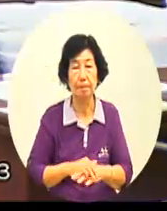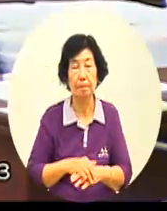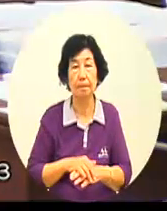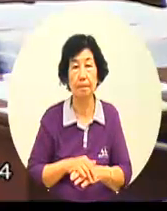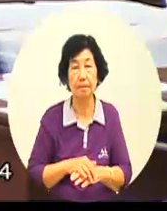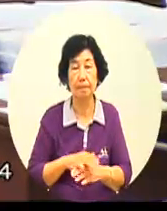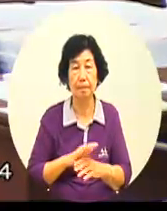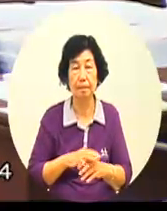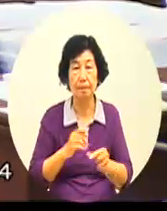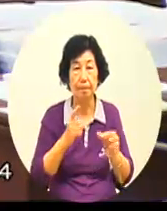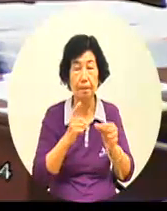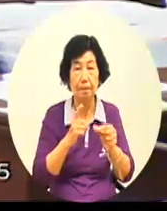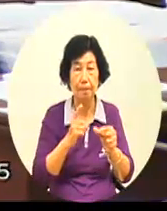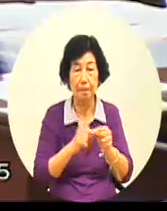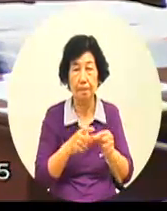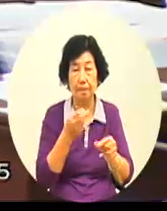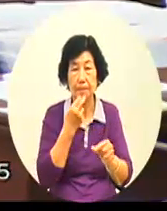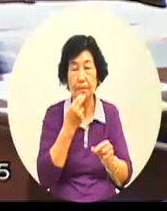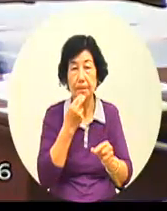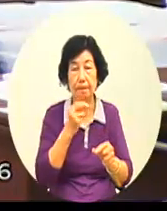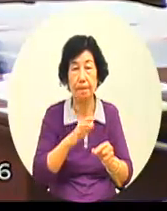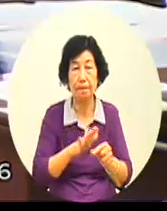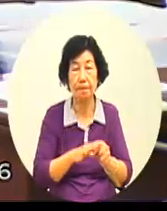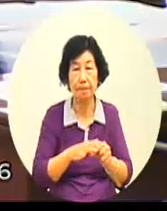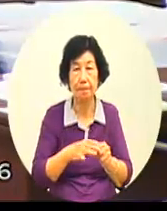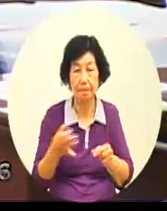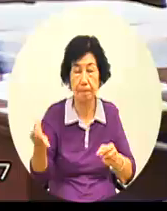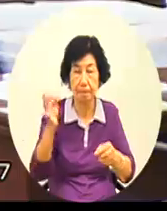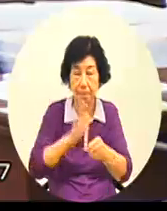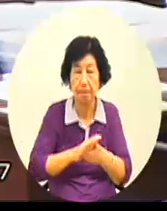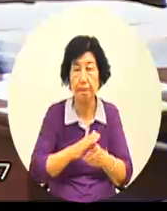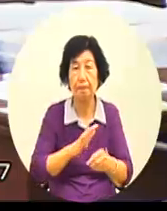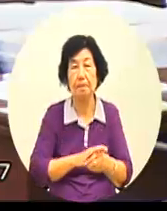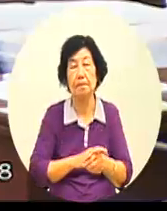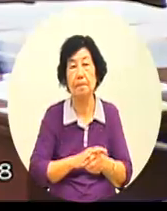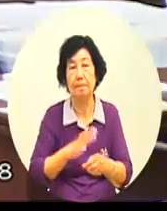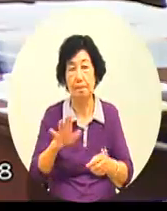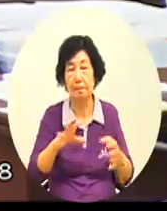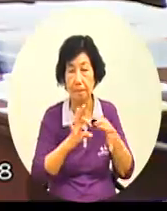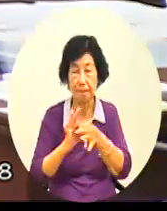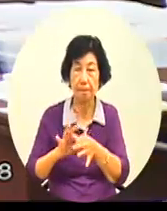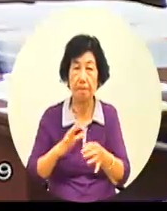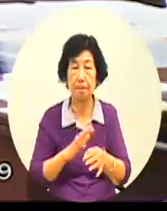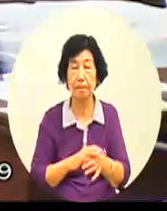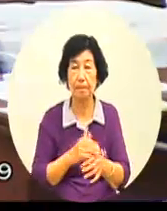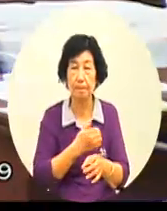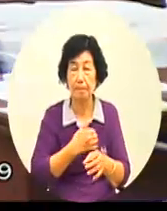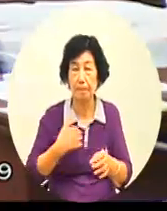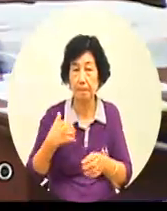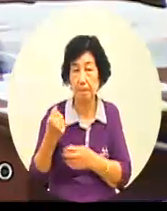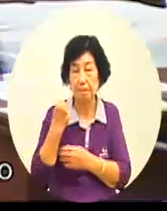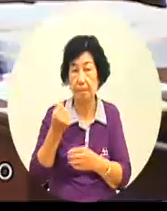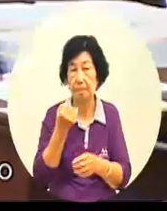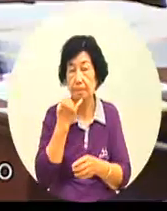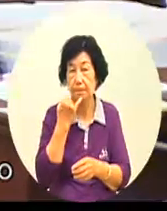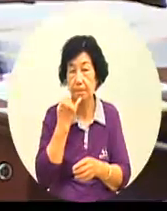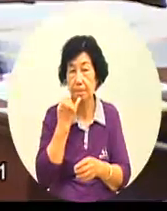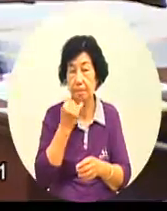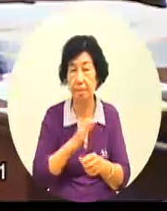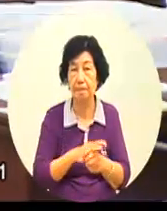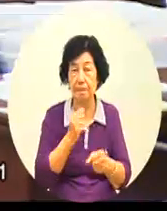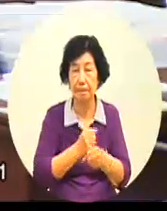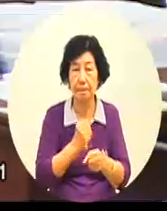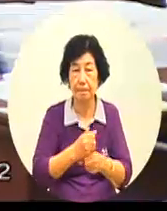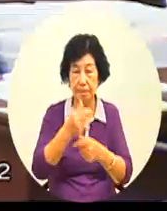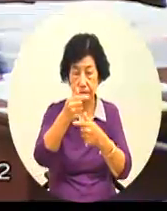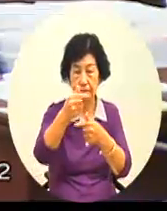预算的中央补助的永续的这个要求的能力是不是能够做到这个任务？待会姚局长你